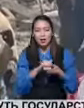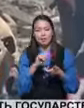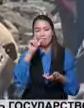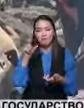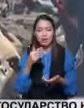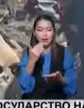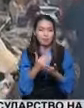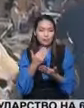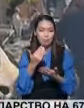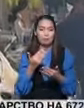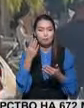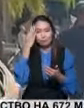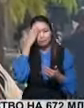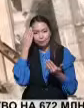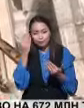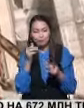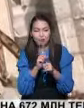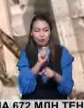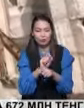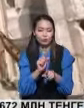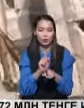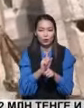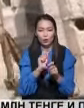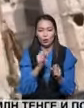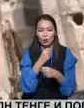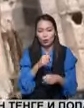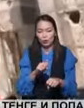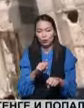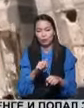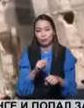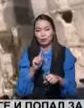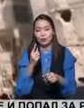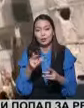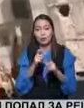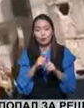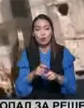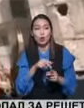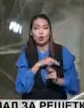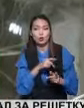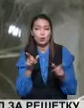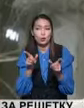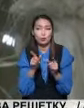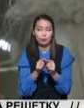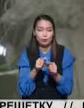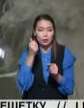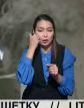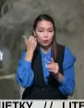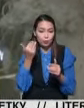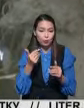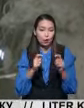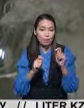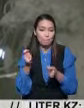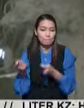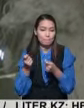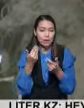как раз этого, похоже, избежать не удастся, уверены эксперты. Бывший высокопоставленный сотрудник разведки Джонатан Паников, слова которого приводит